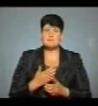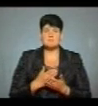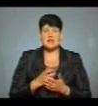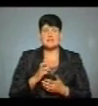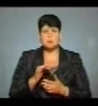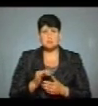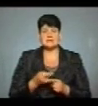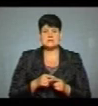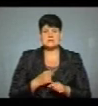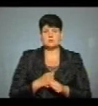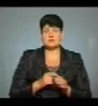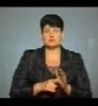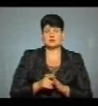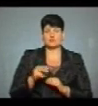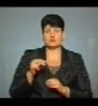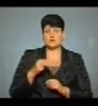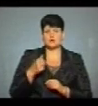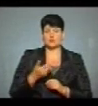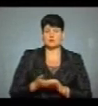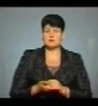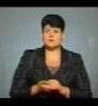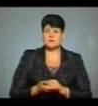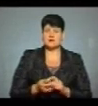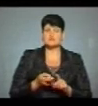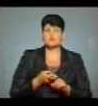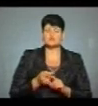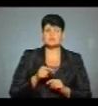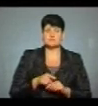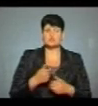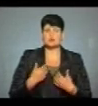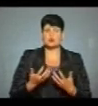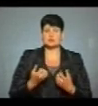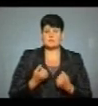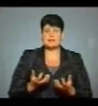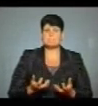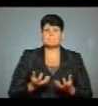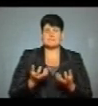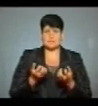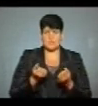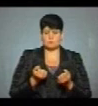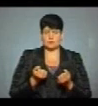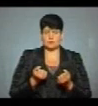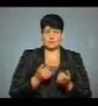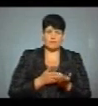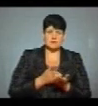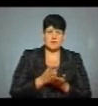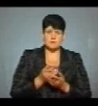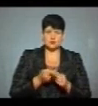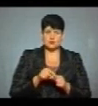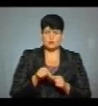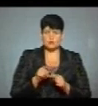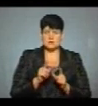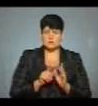робити ще на початку 2000-х років. В зв'язку з тим, що ми отримали підтримку напрямку цьому